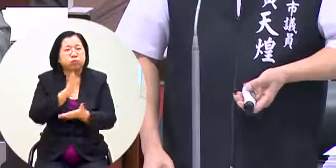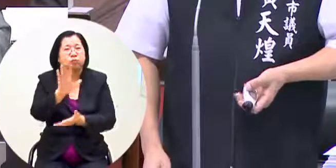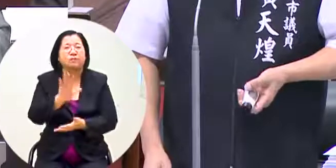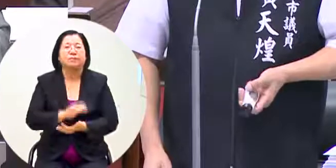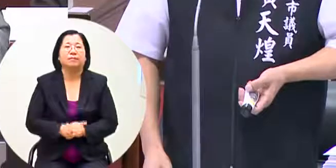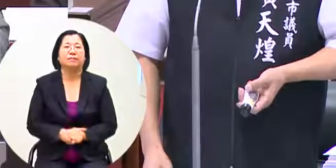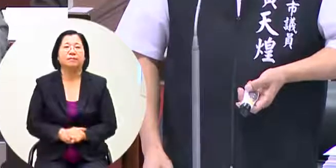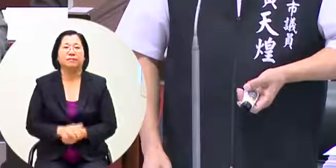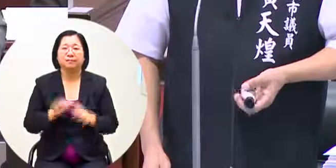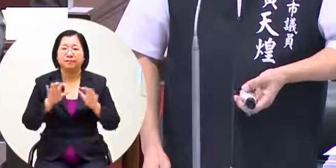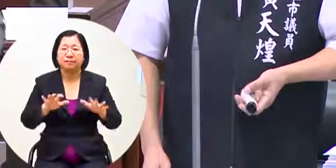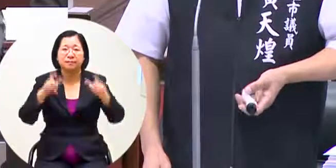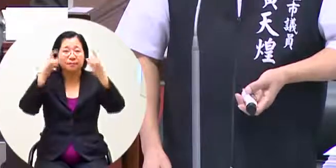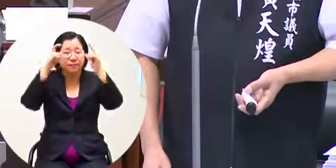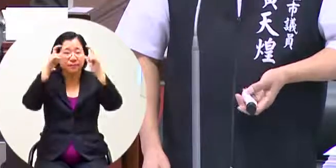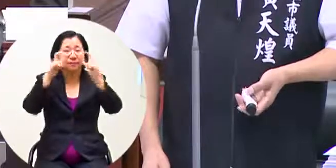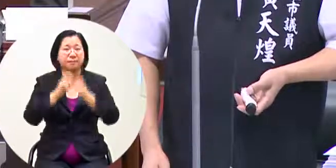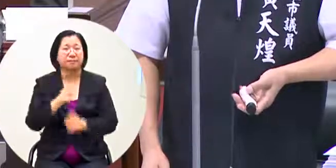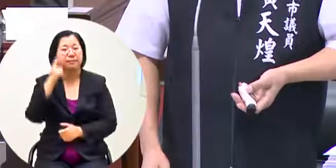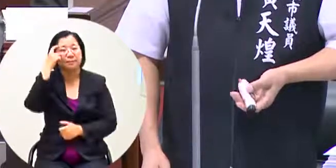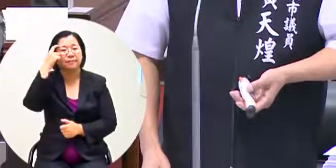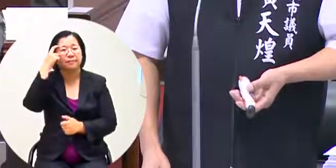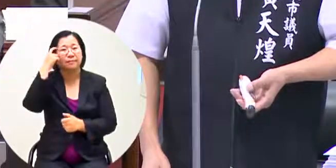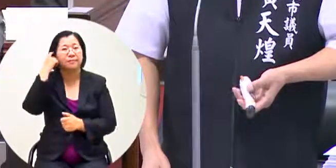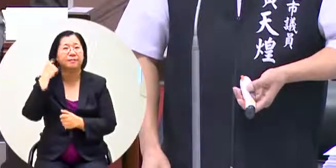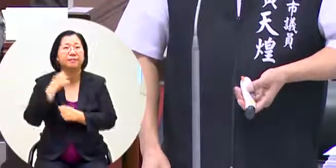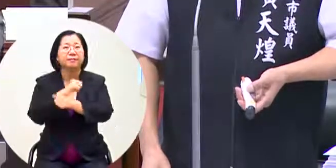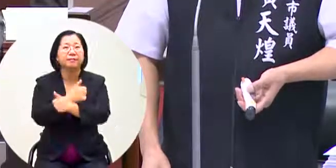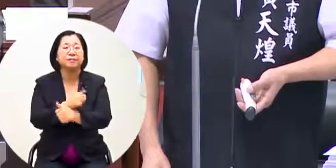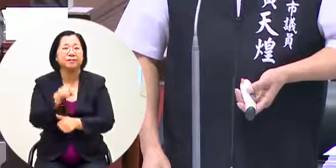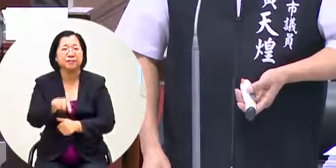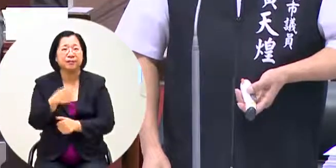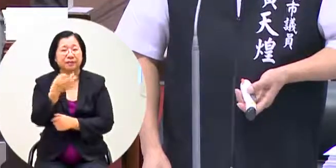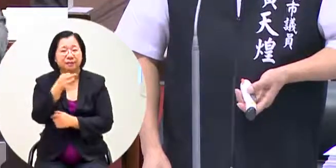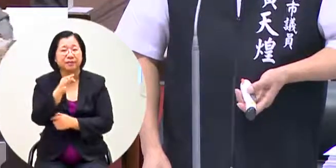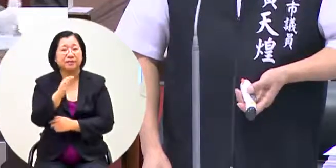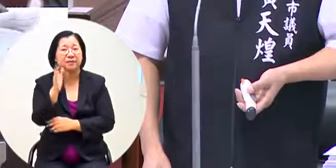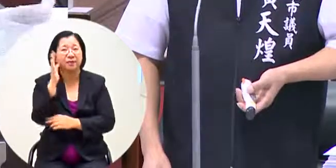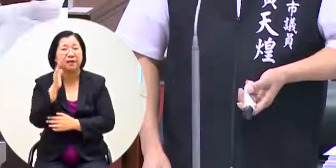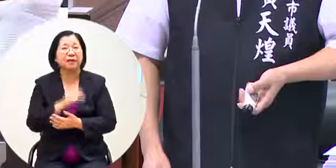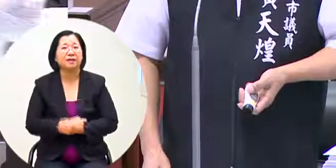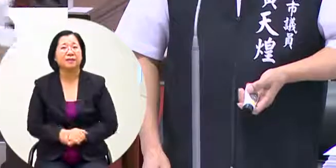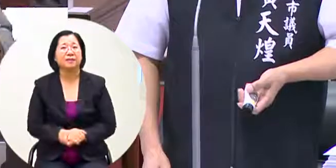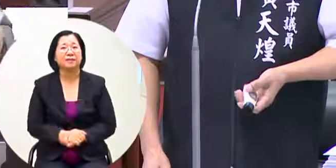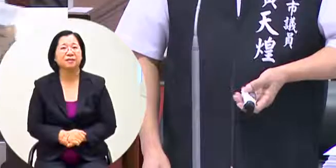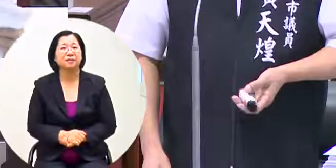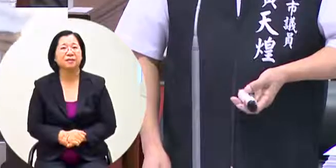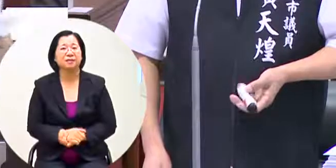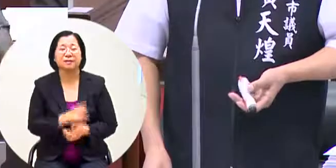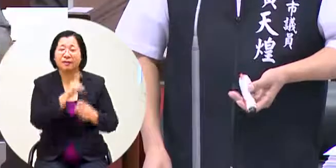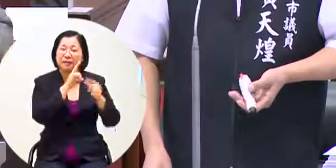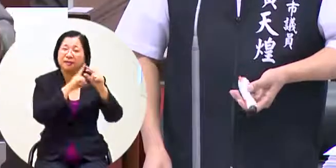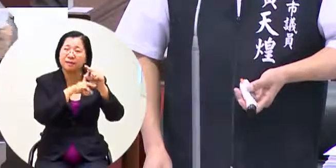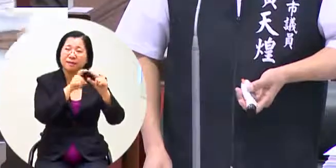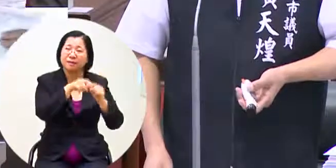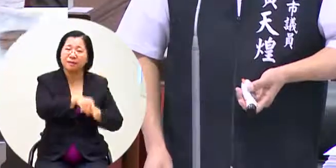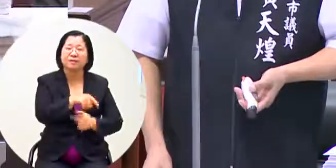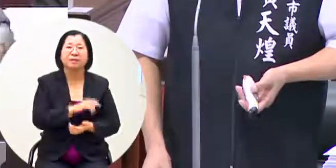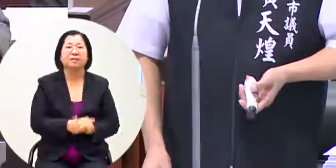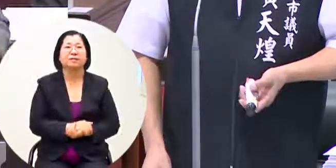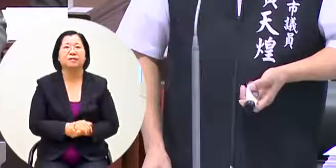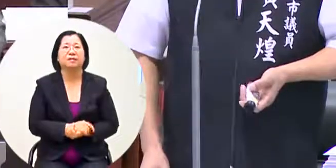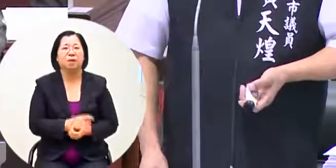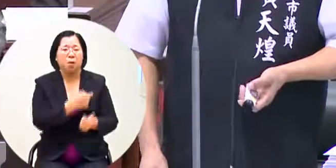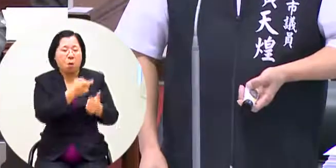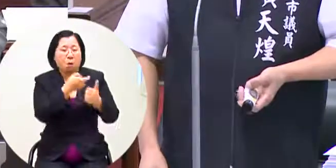虑今仔日咱的财政状况，啊甲今仔日台中。吼，因要吸引足济诶人